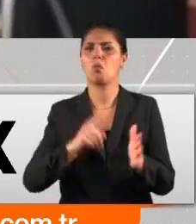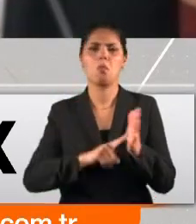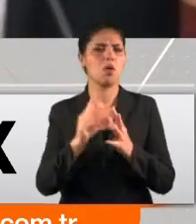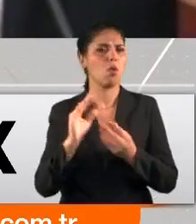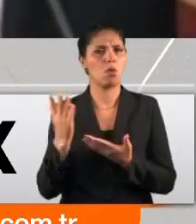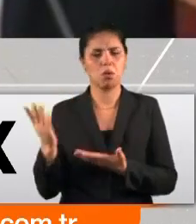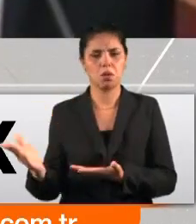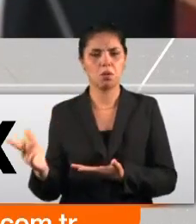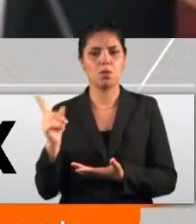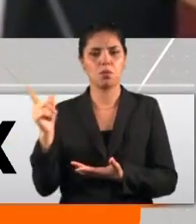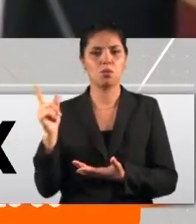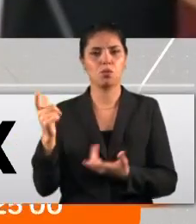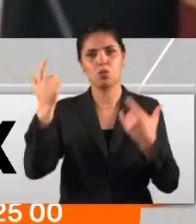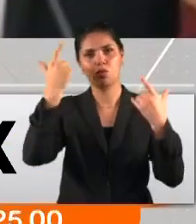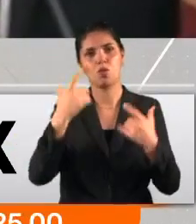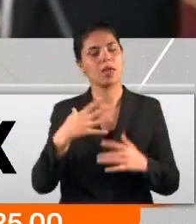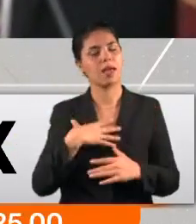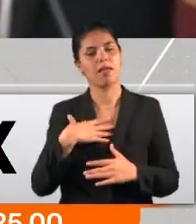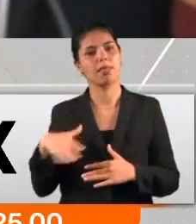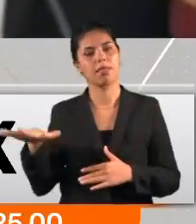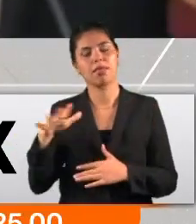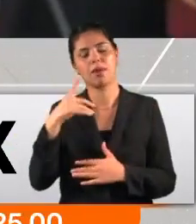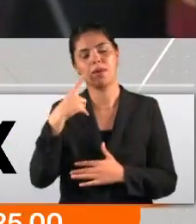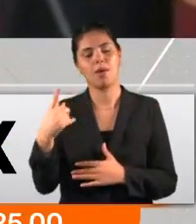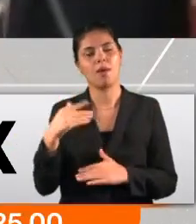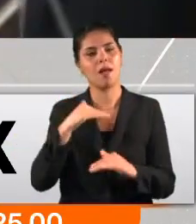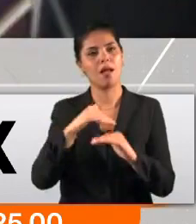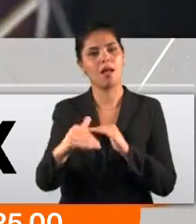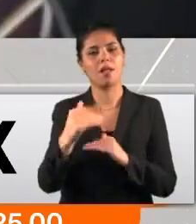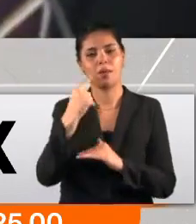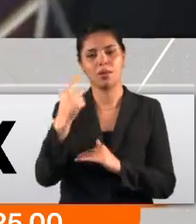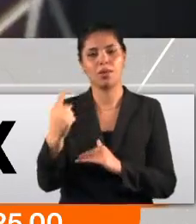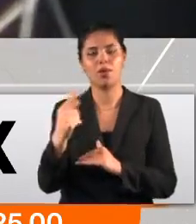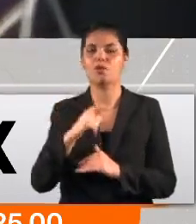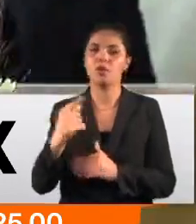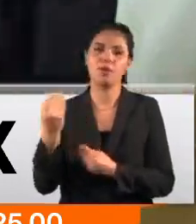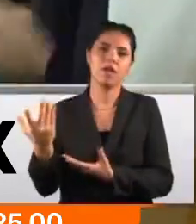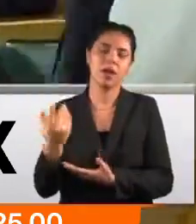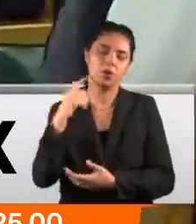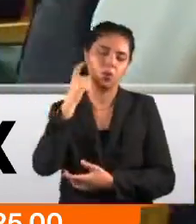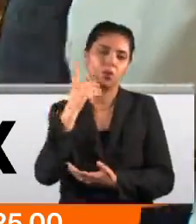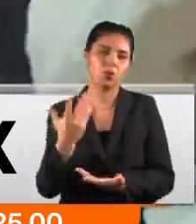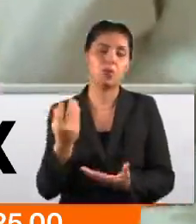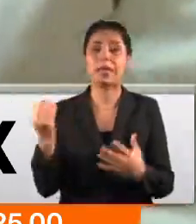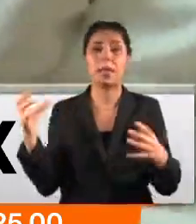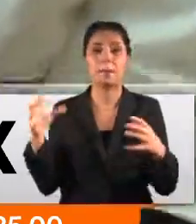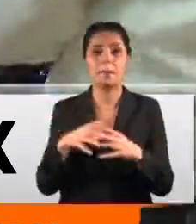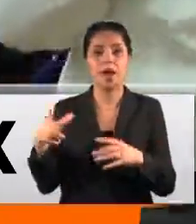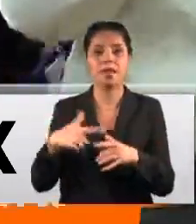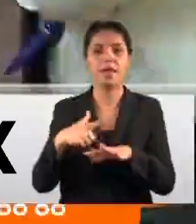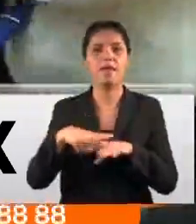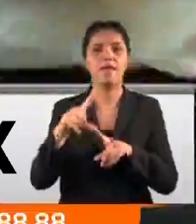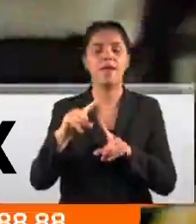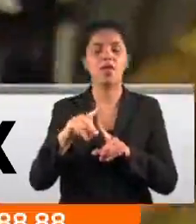olabilirler. Bunun da bedelini kendi tabanlara ve halka verirler diye düşünüyorum. Ve İyi Parti'deki FETÖ